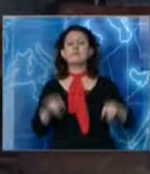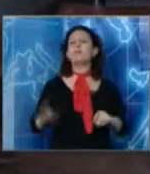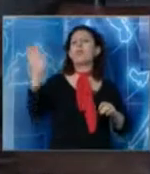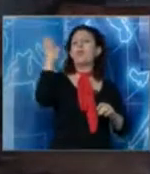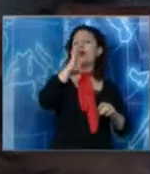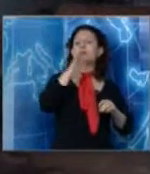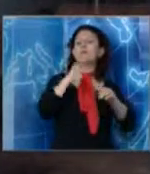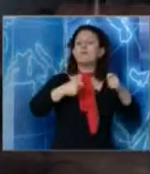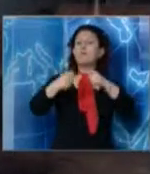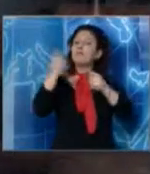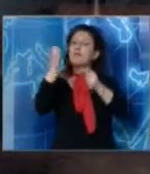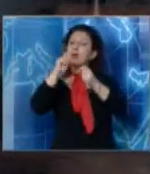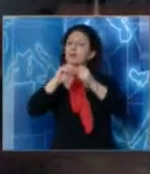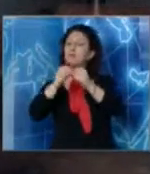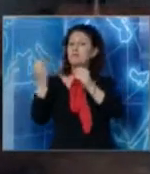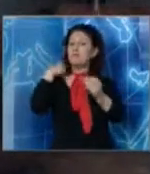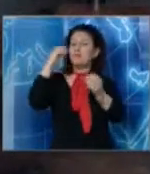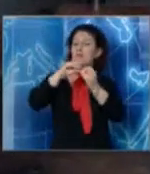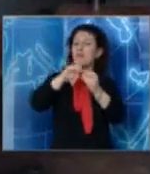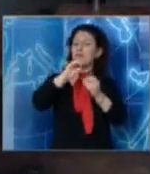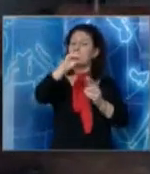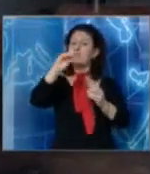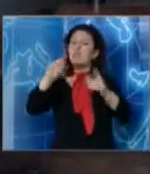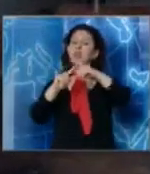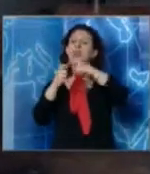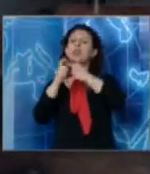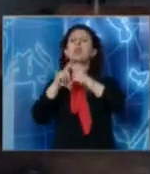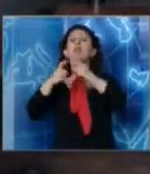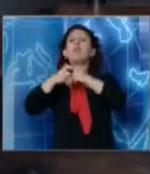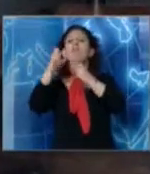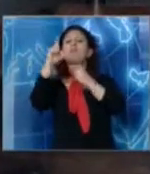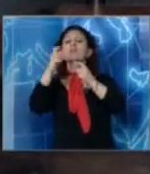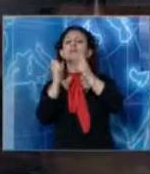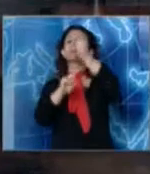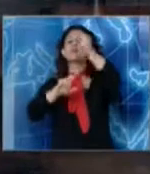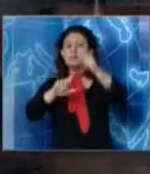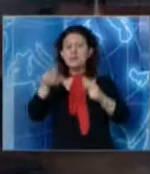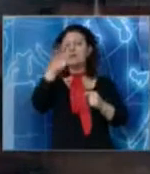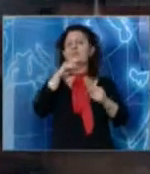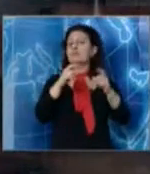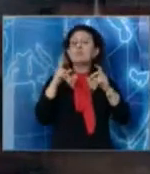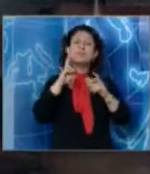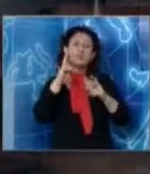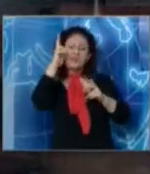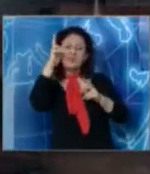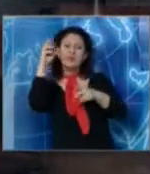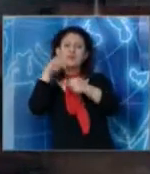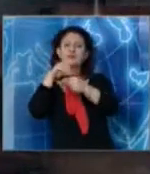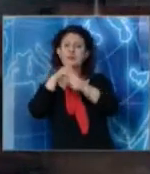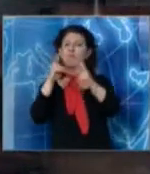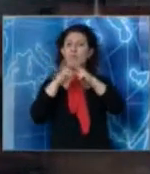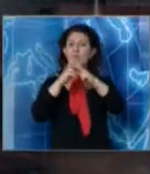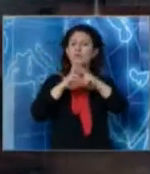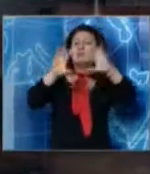Kocaeli'de tefecilik yaparak vatandaşa yüklü miktarda faizlerle borç verdiği iddia edilen çete, polisin yaptığı